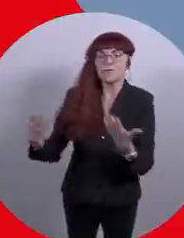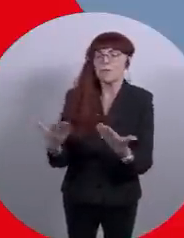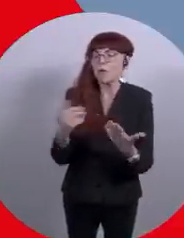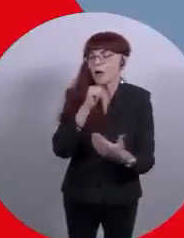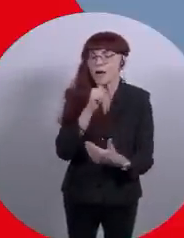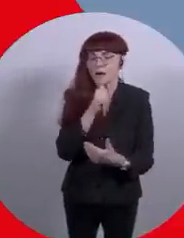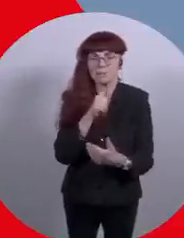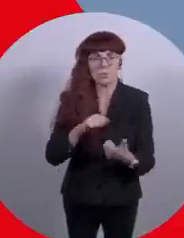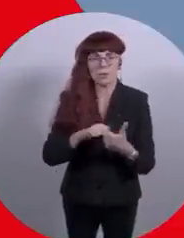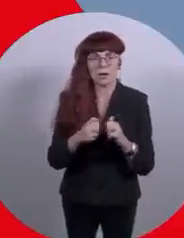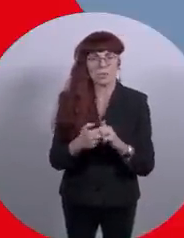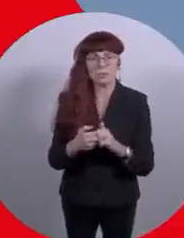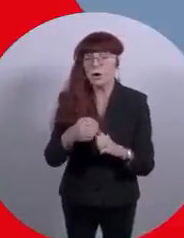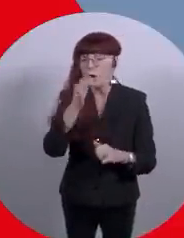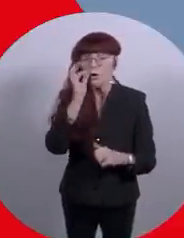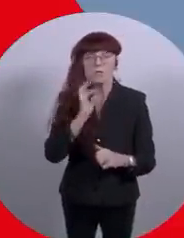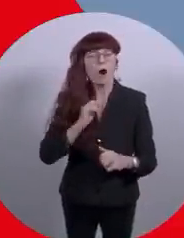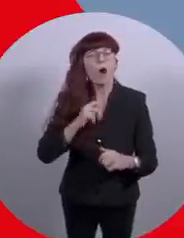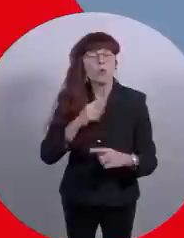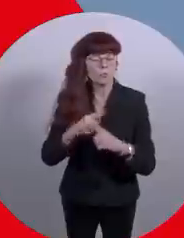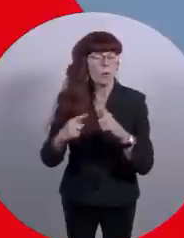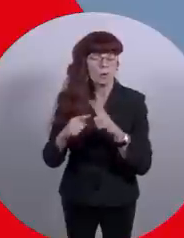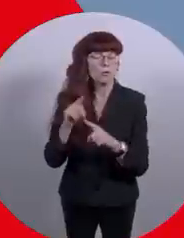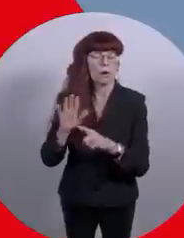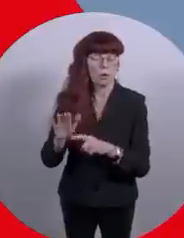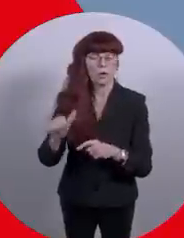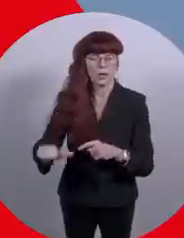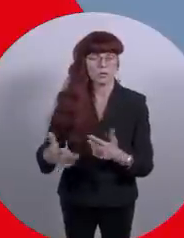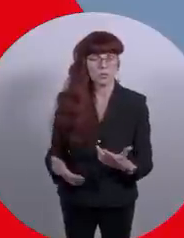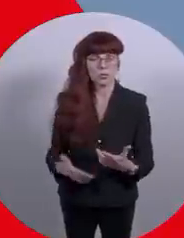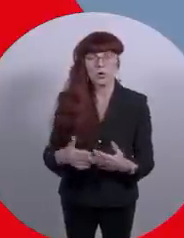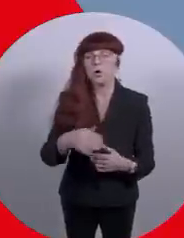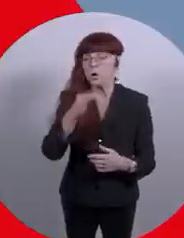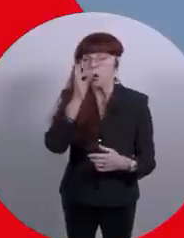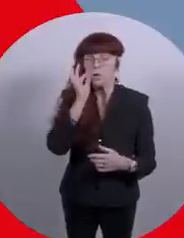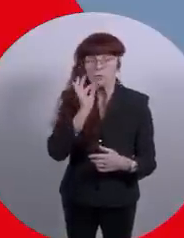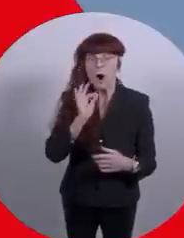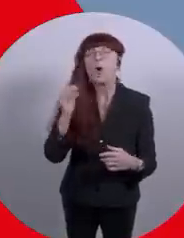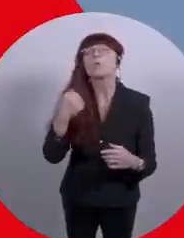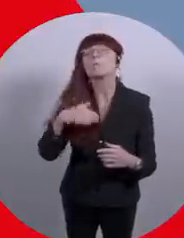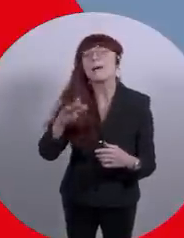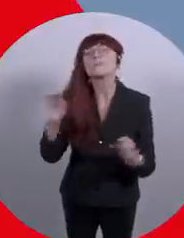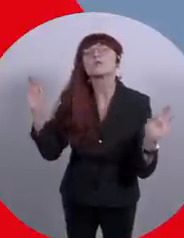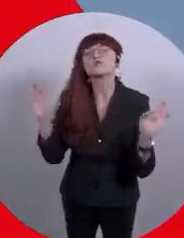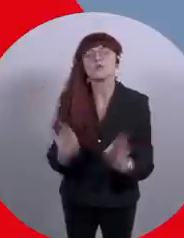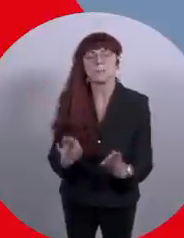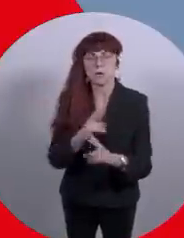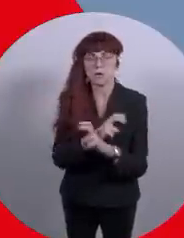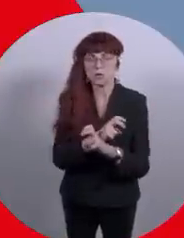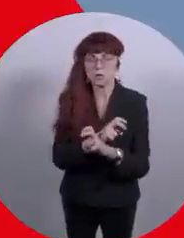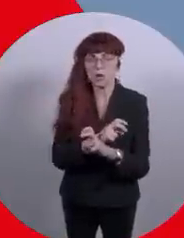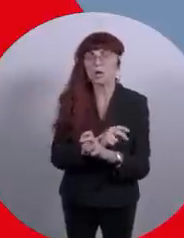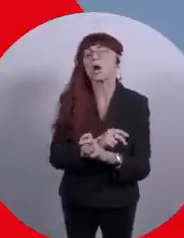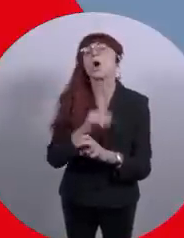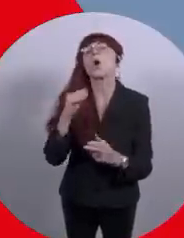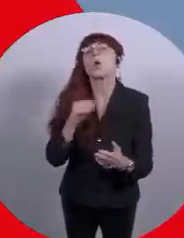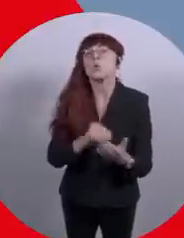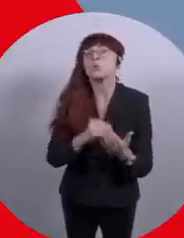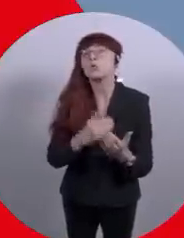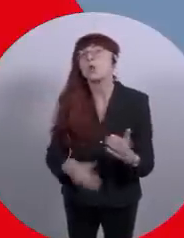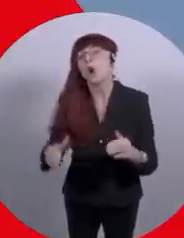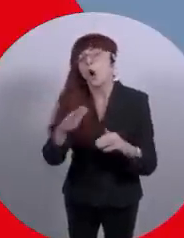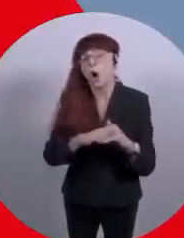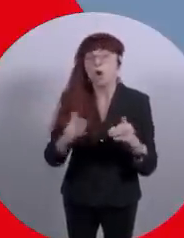da gehört gerade die Frauenpolitik dazu denn das Schlimmste was den Frauen in Österreich passieren könnte ist eine erneute schwarz-blaue oder noch schlimmer